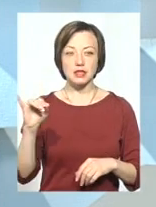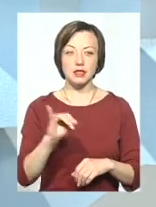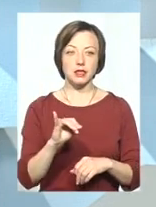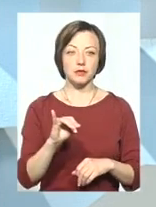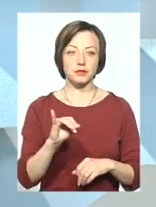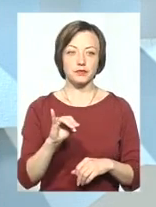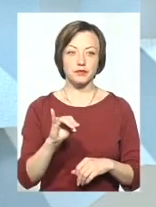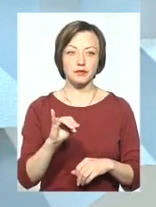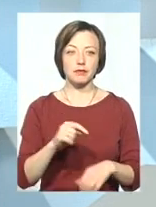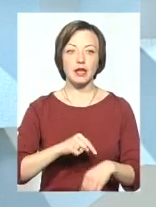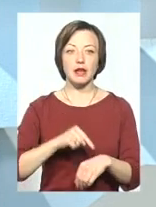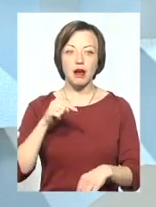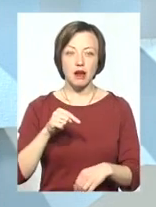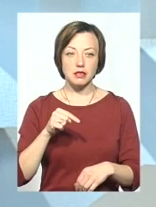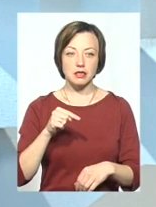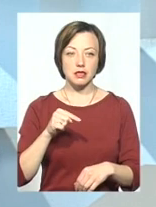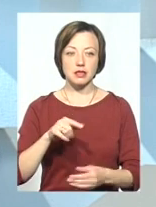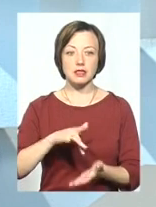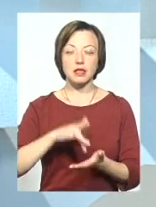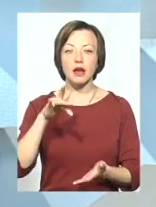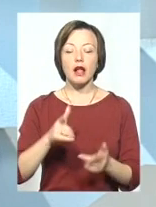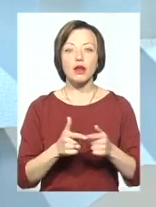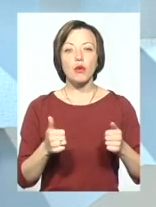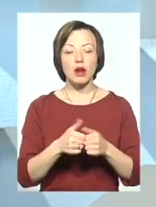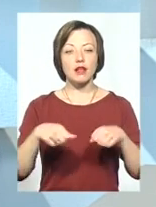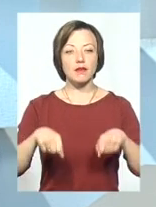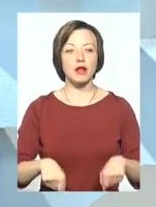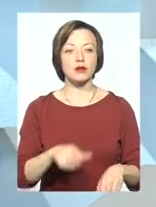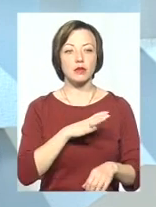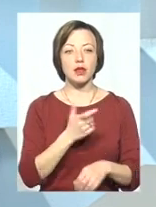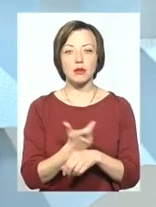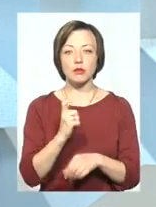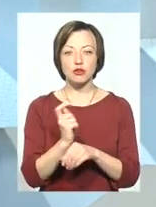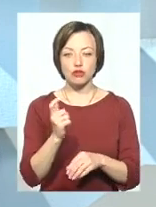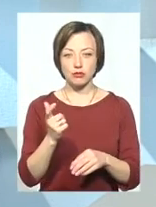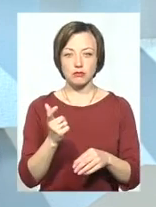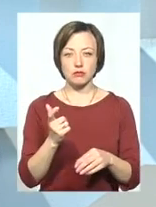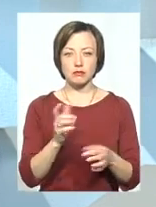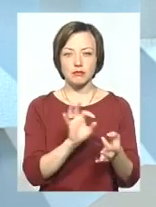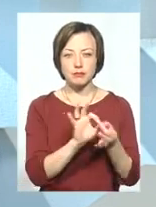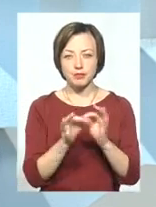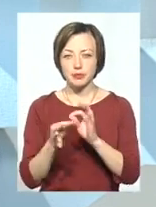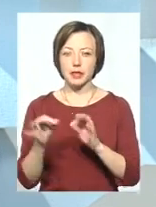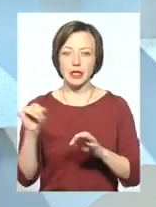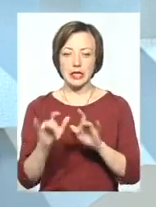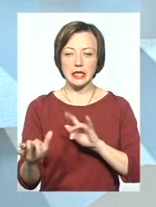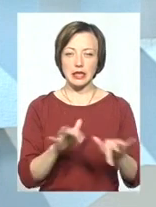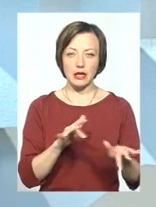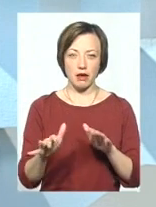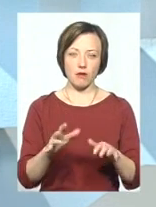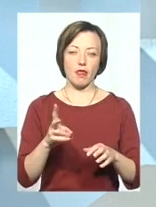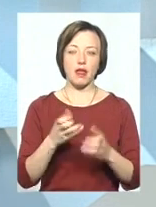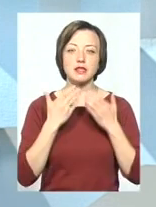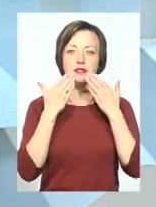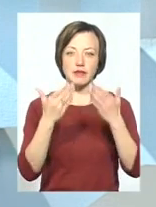і реакція центральних органів влади була більш глибокою і більш дієвою на звернення